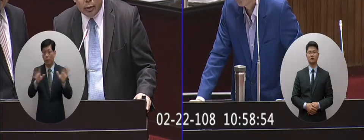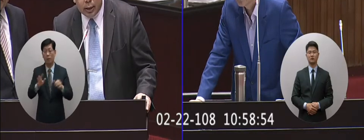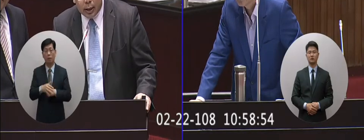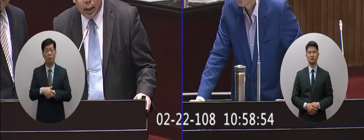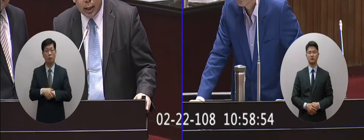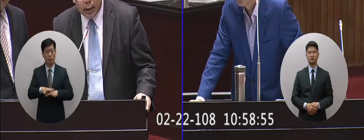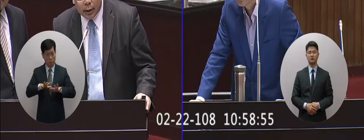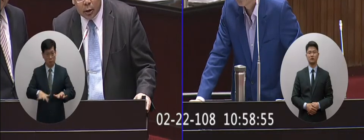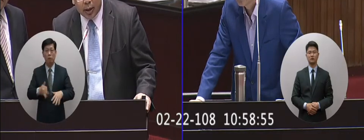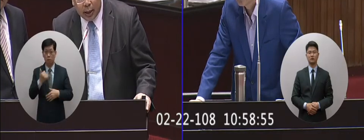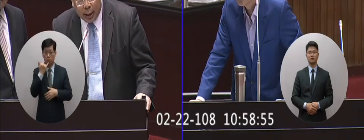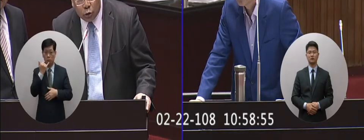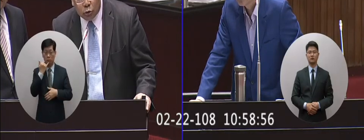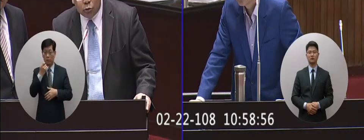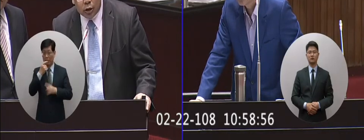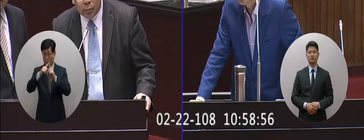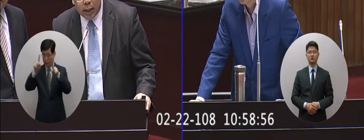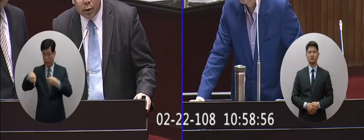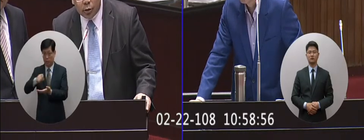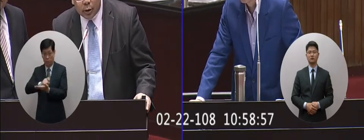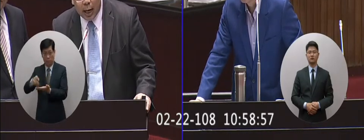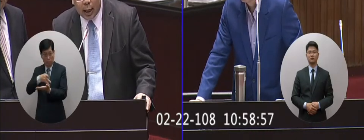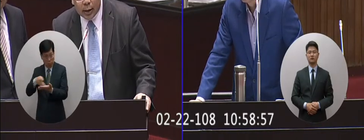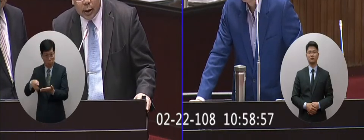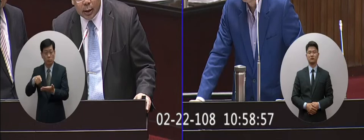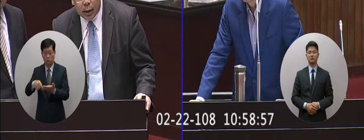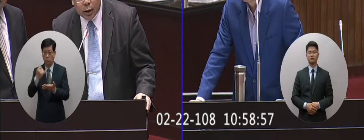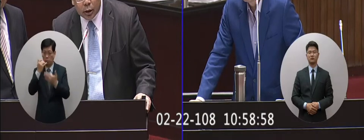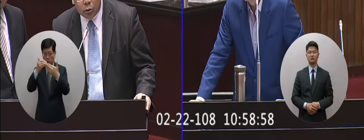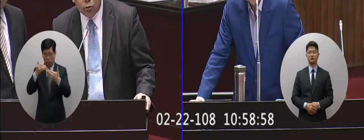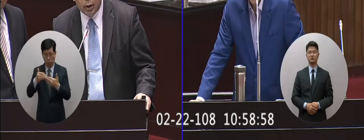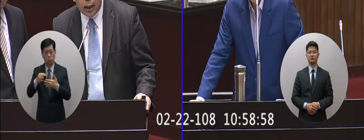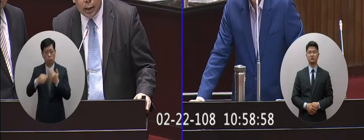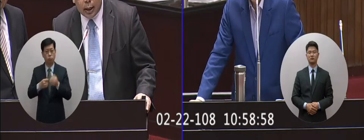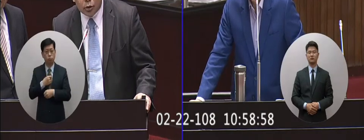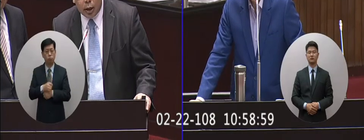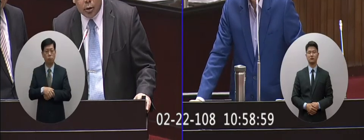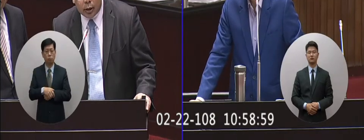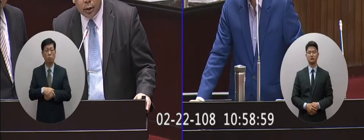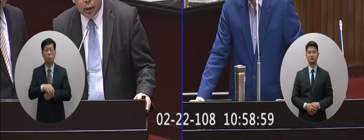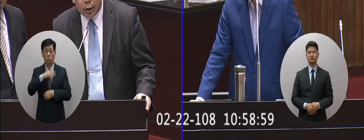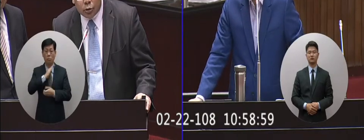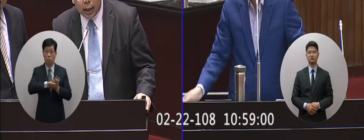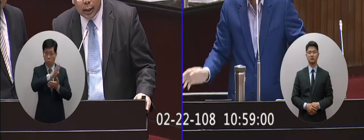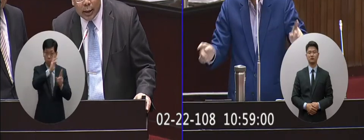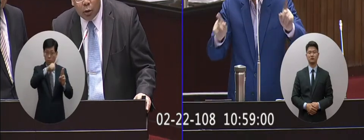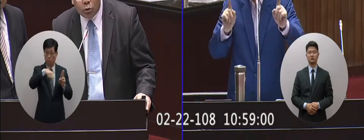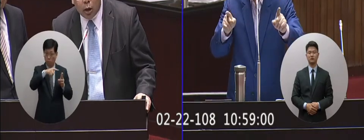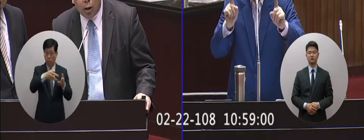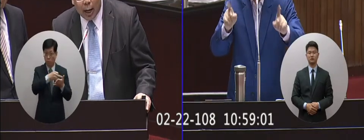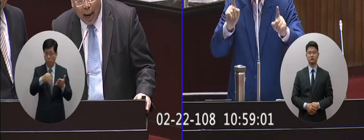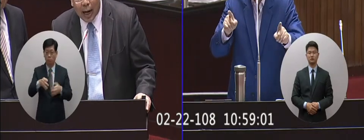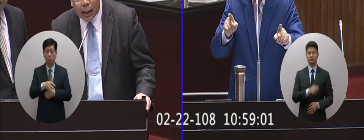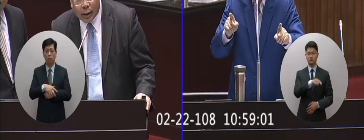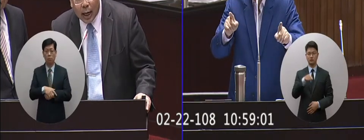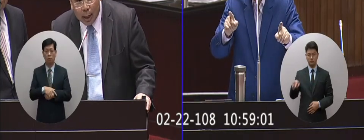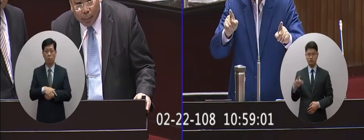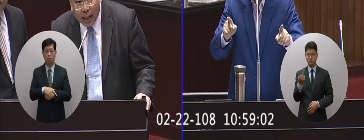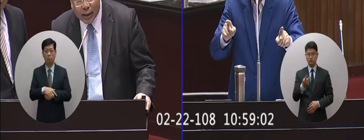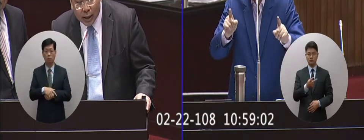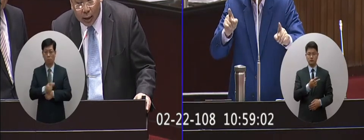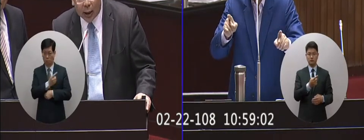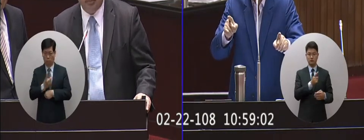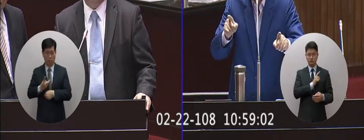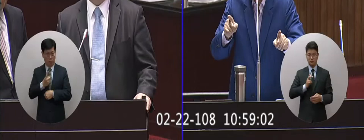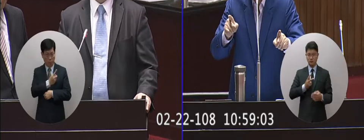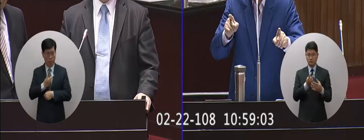们现阶段是可以纸本联署，纸本联署有查证的这个制度。那随后电子联署 是不是两个并行嘛？ 可以 是